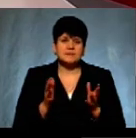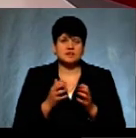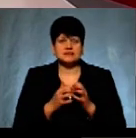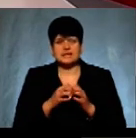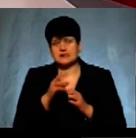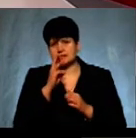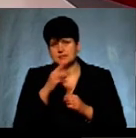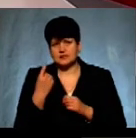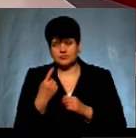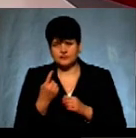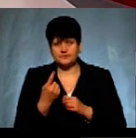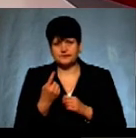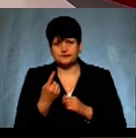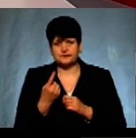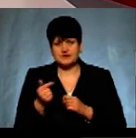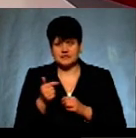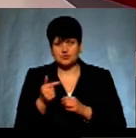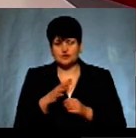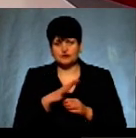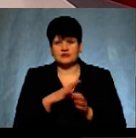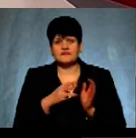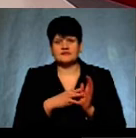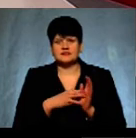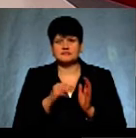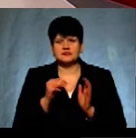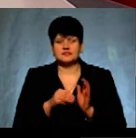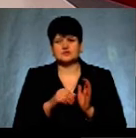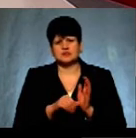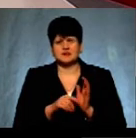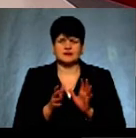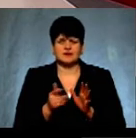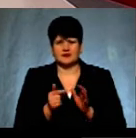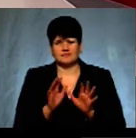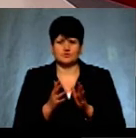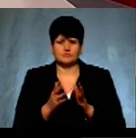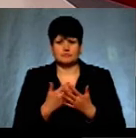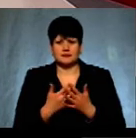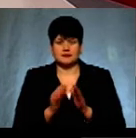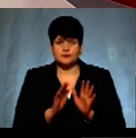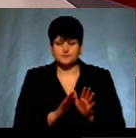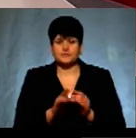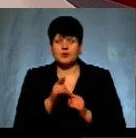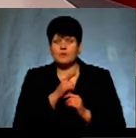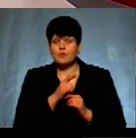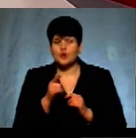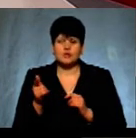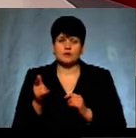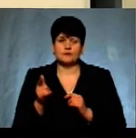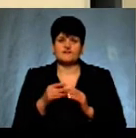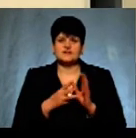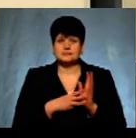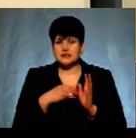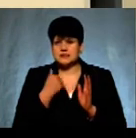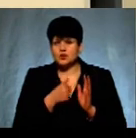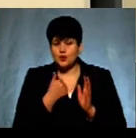по області. Вона за грудень у нас була 8070 гривень, ну, приблизно так. Протягом цілого